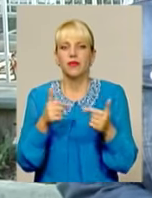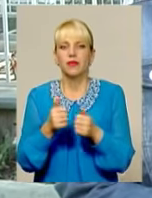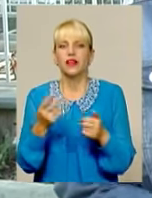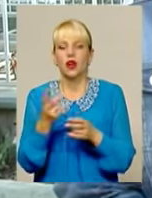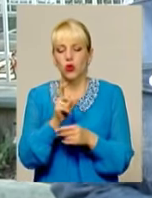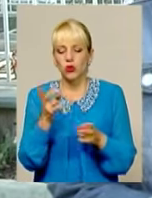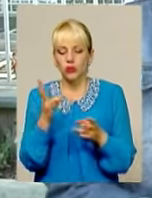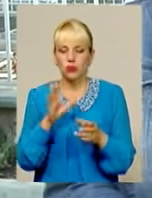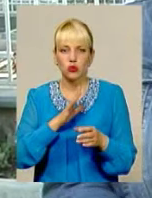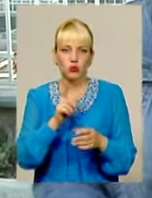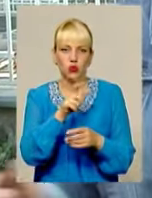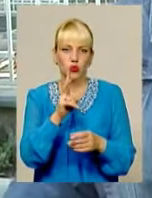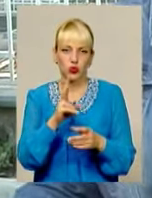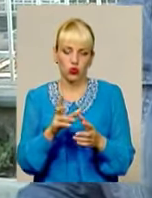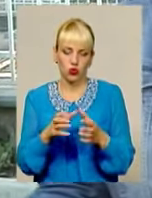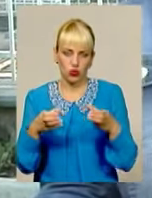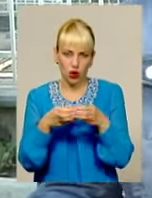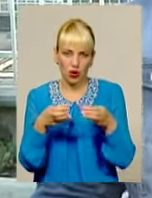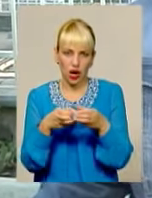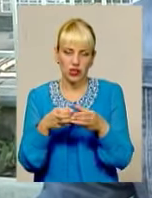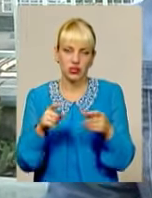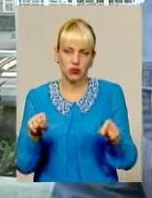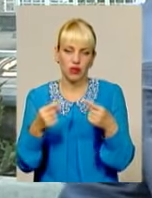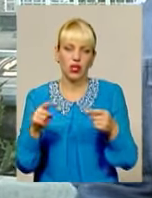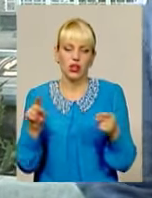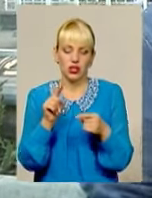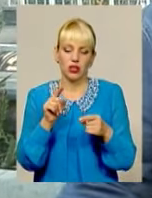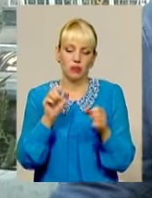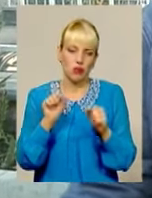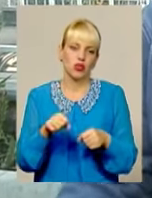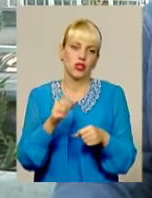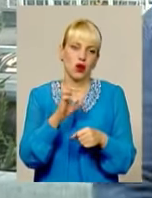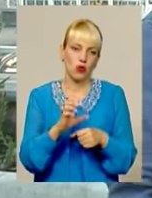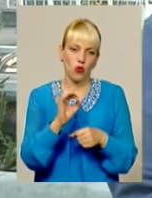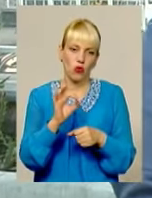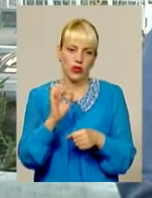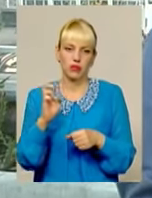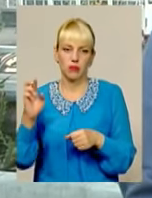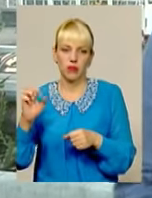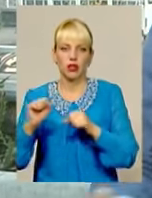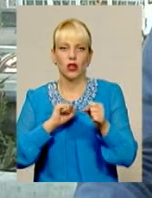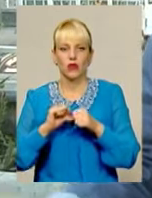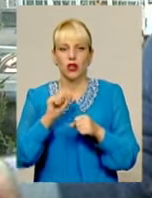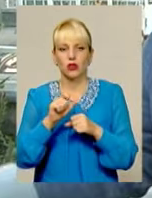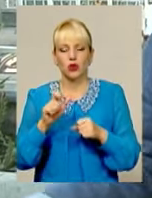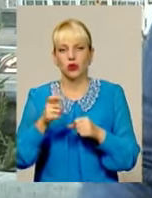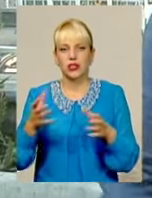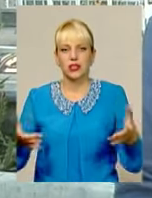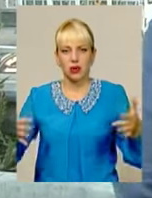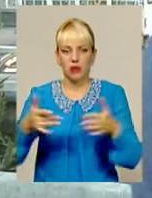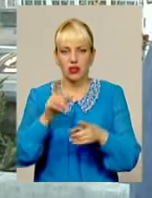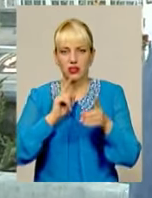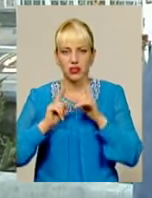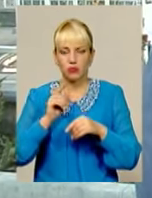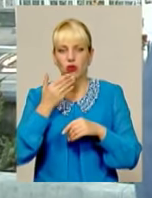людям треба, щоб був кісяк, який організувався. І тоді може ОСББ керувати. Збори раз в рік нам зібрали, відчиталися за кошти,